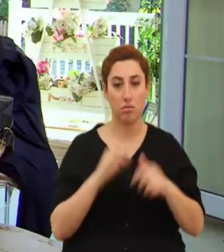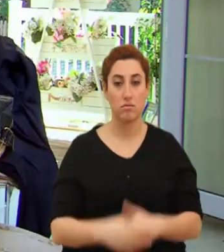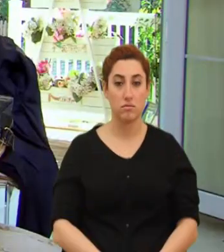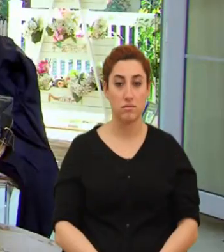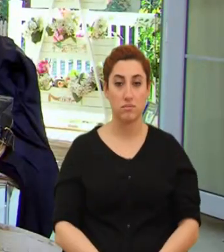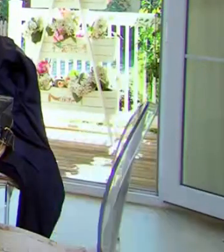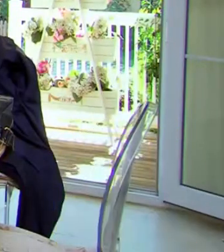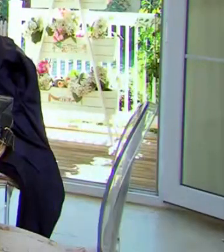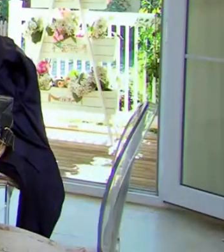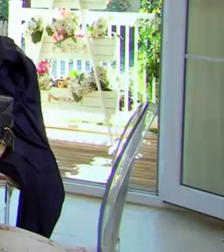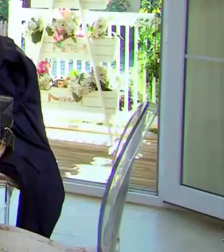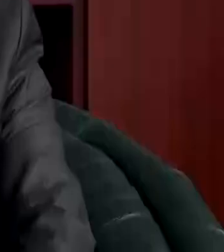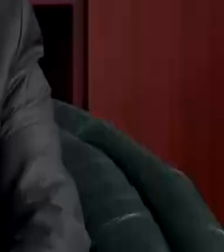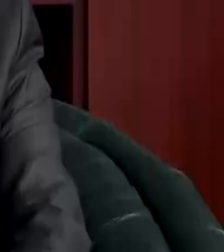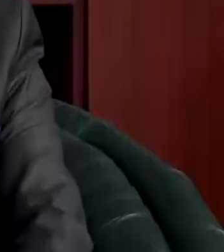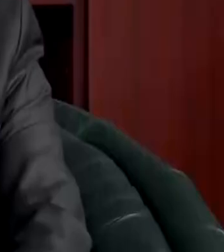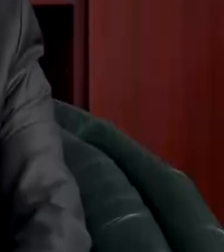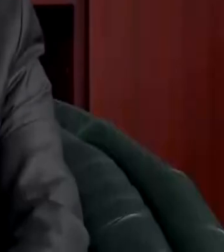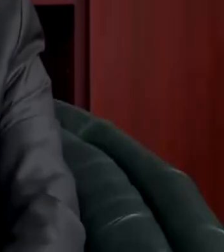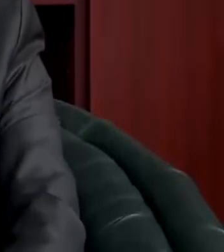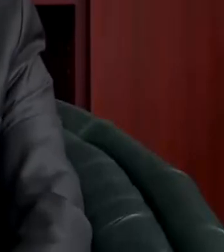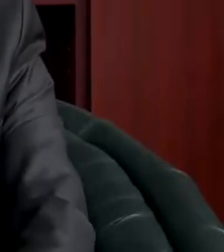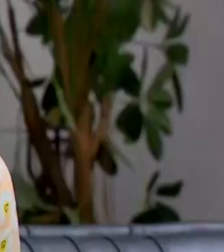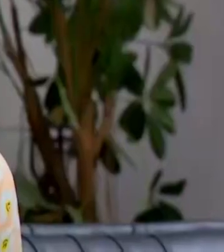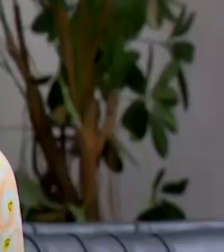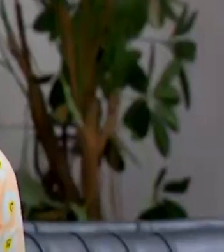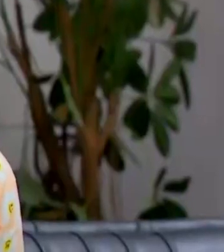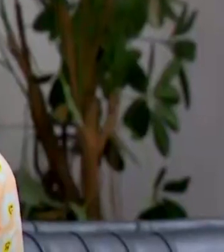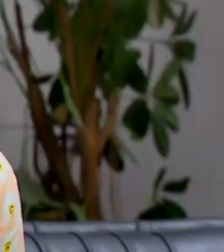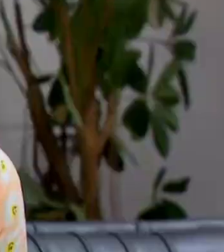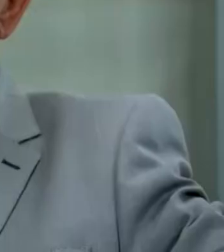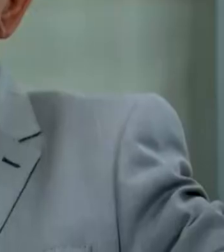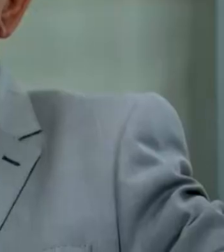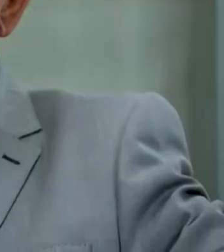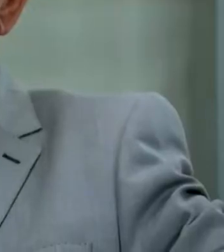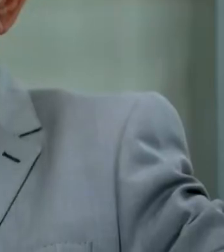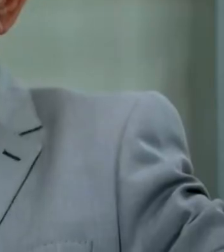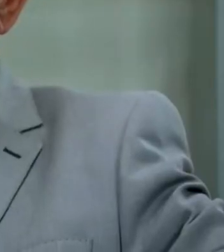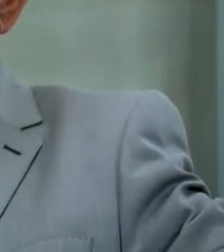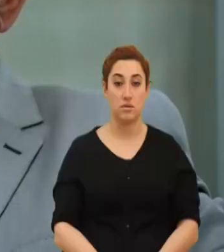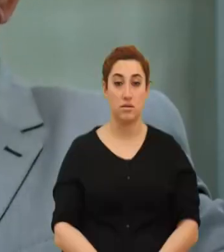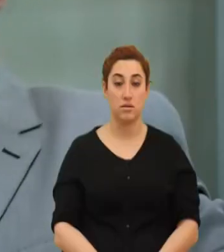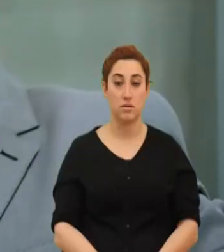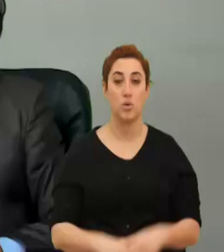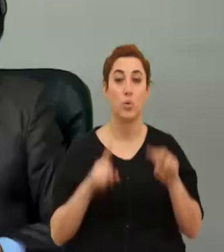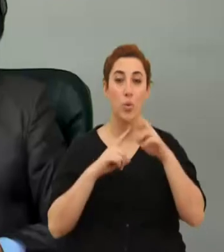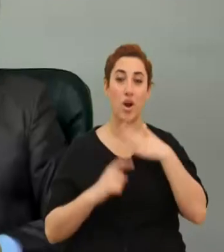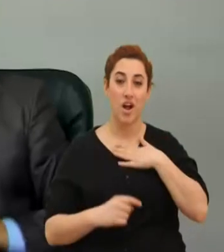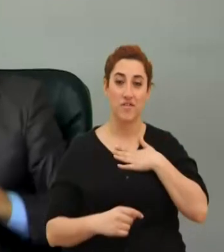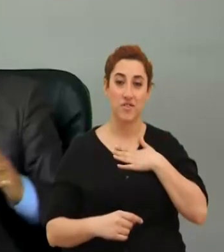Meryem. Yapma Meryem. Bankada Erdem'le Tuğba süzüm süzüm oturuyorlar.